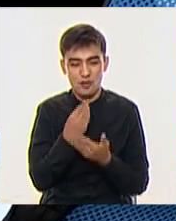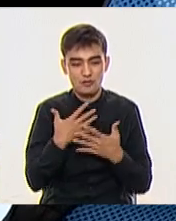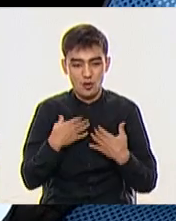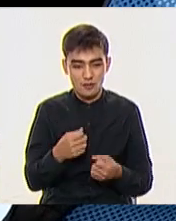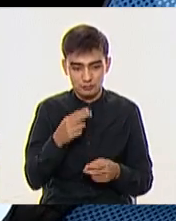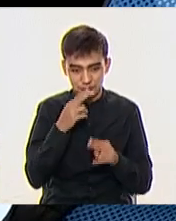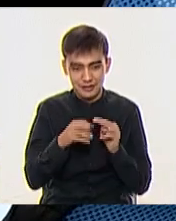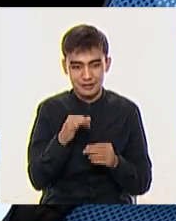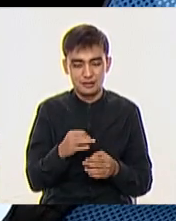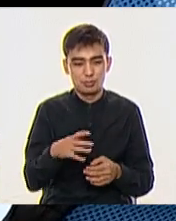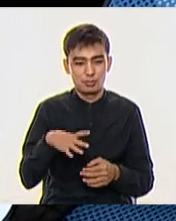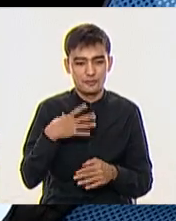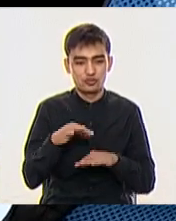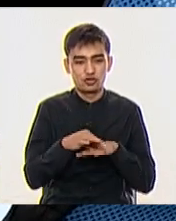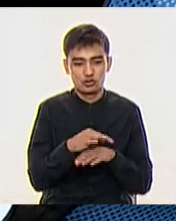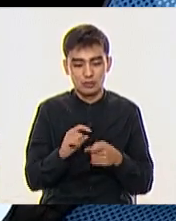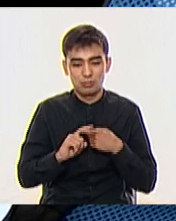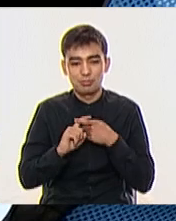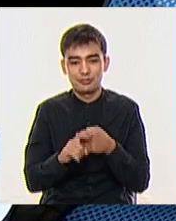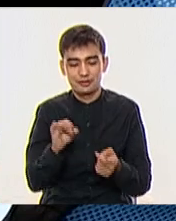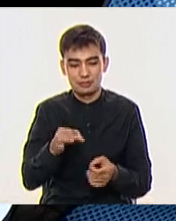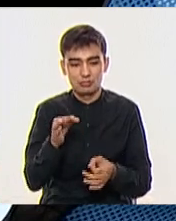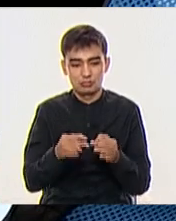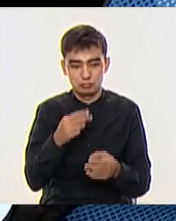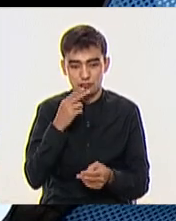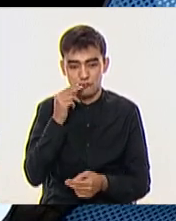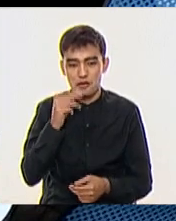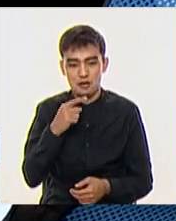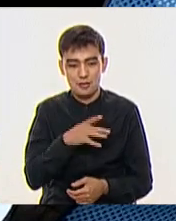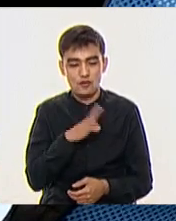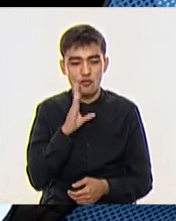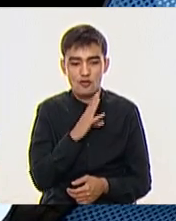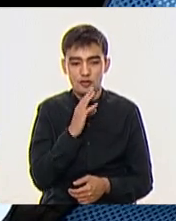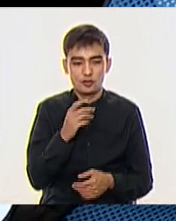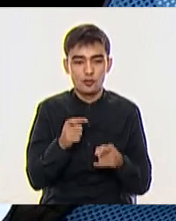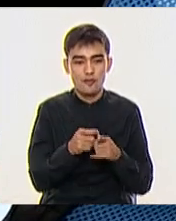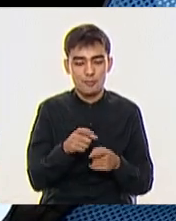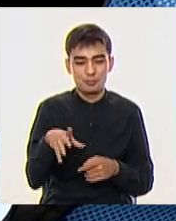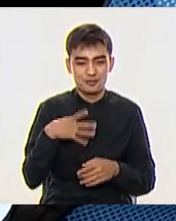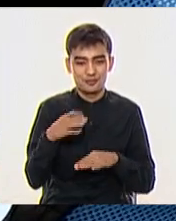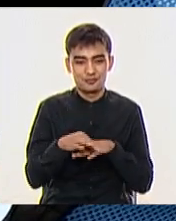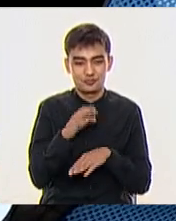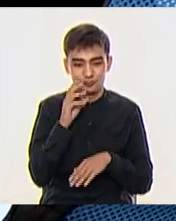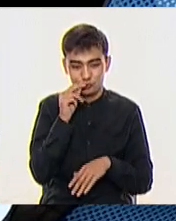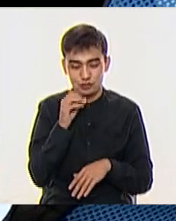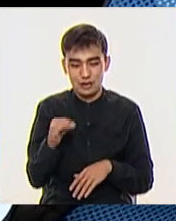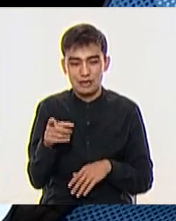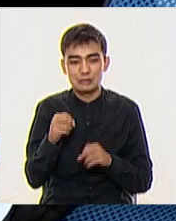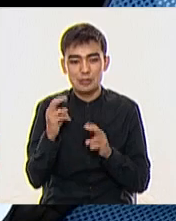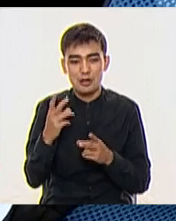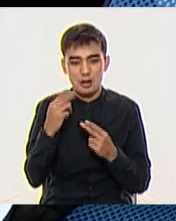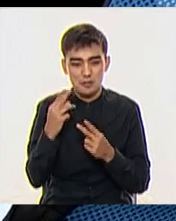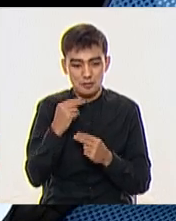свободы. Он заразил бывшую жену и оказался на скамье подсудимых. По словам женщины, экс-супруг не только намеренно чихал на нее,